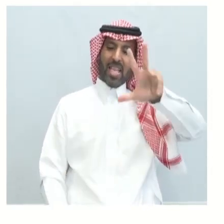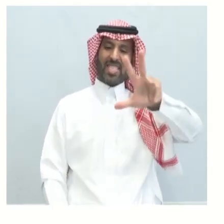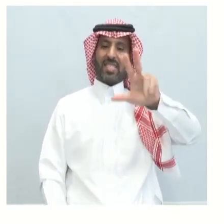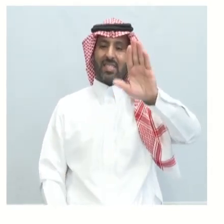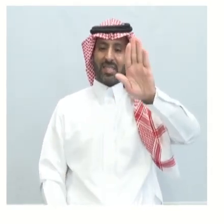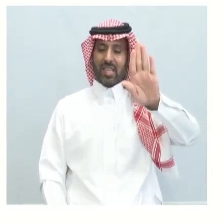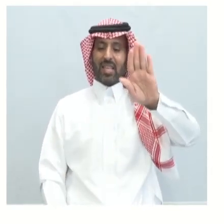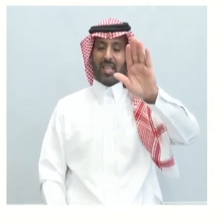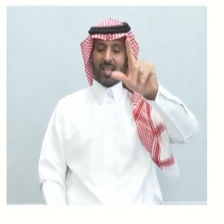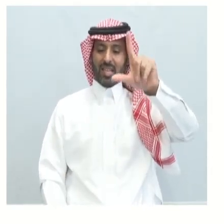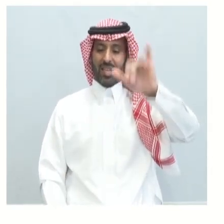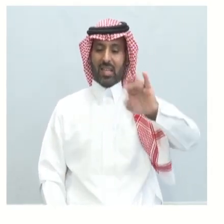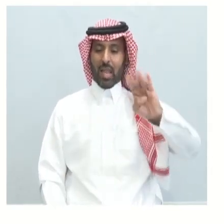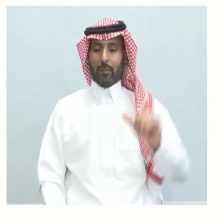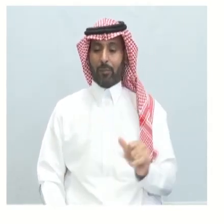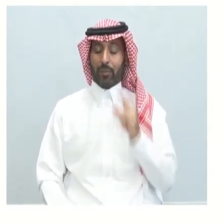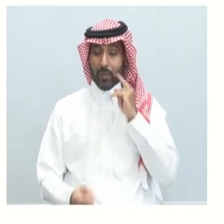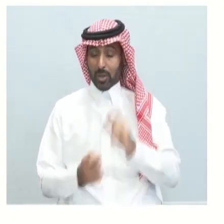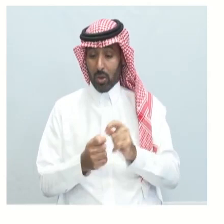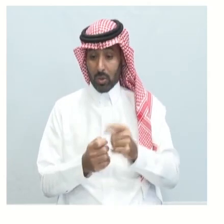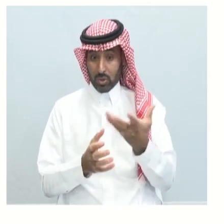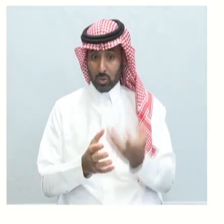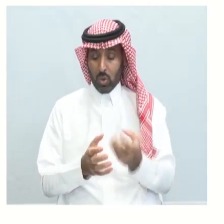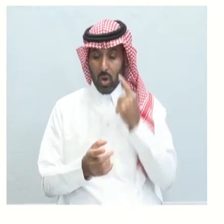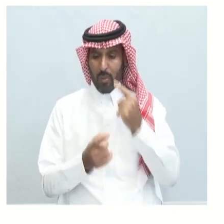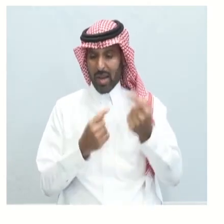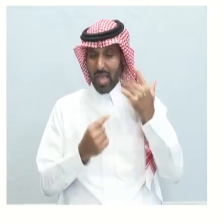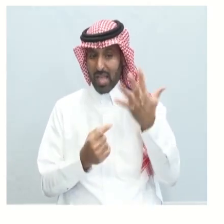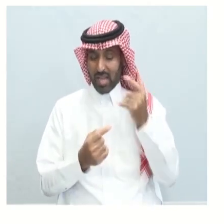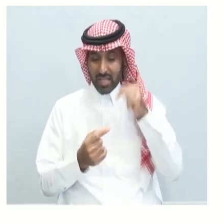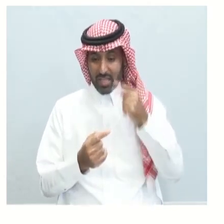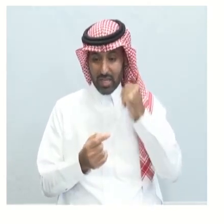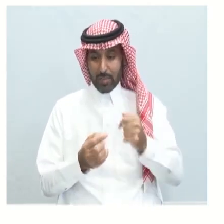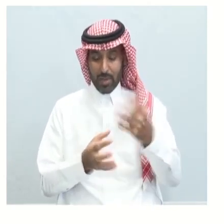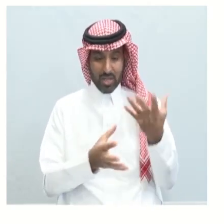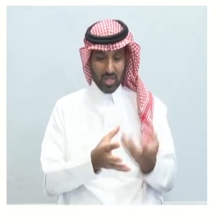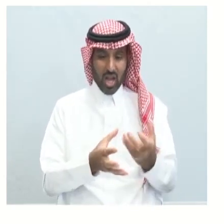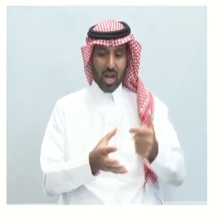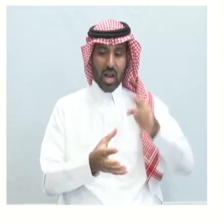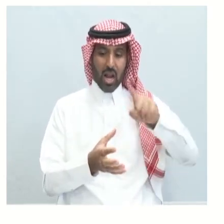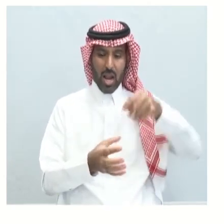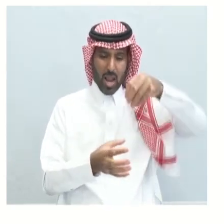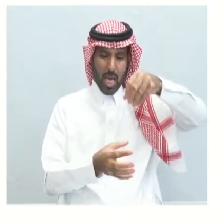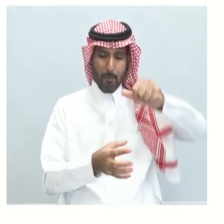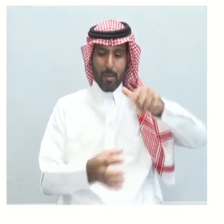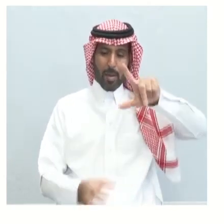السليكا فيما تتكون صخور حقب الحياه الحديثه من احجار رمل